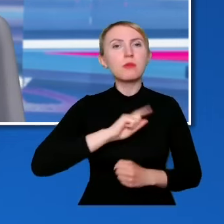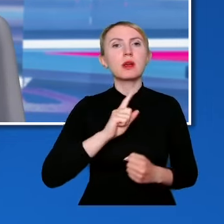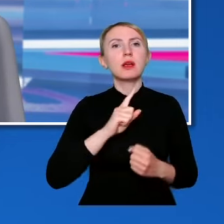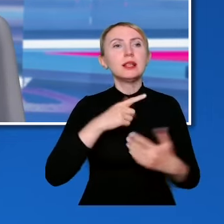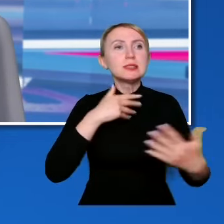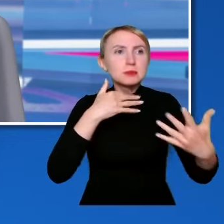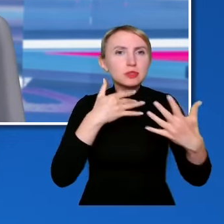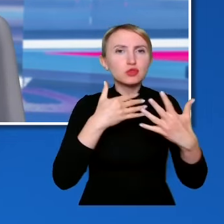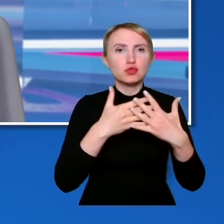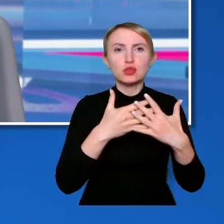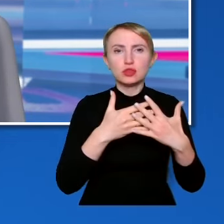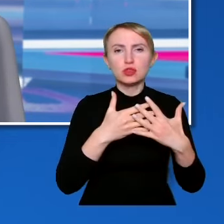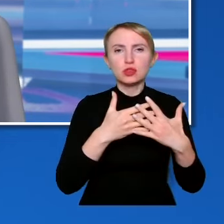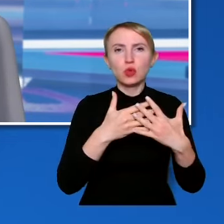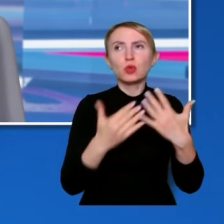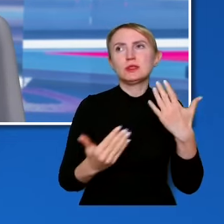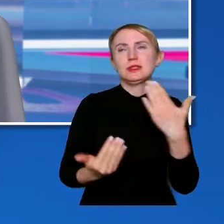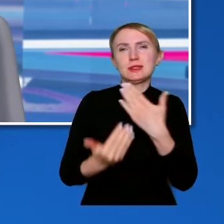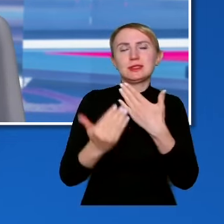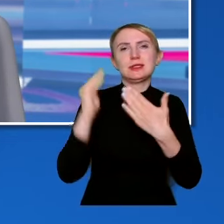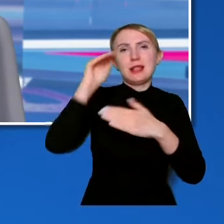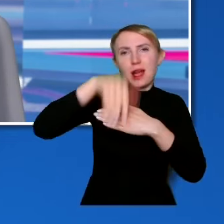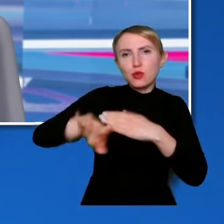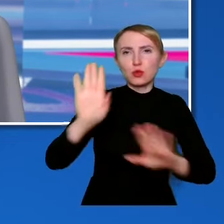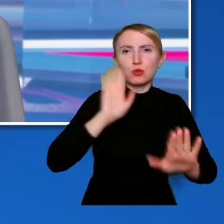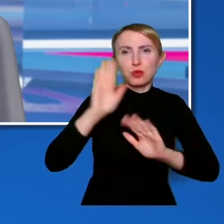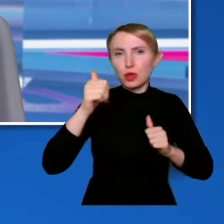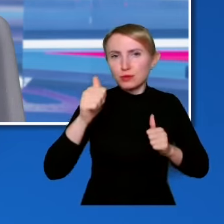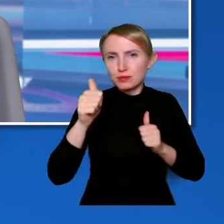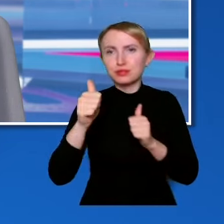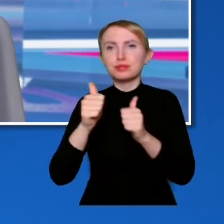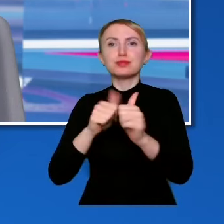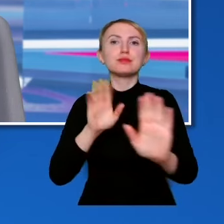do Zachodu w zakresie tego,